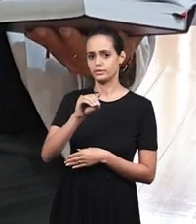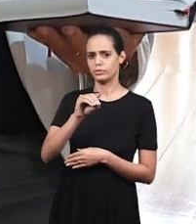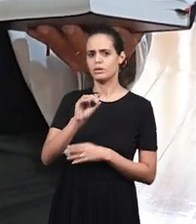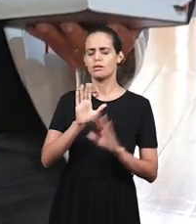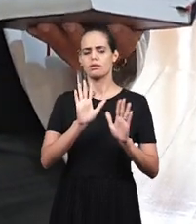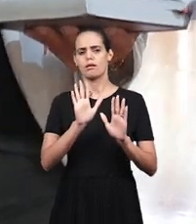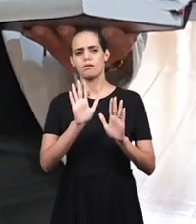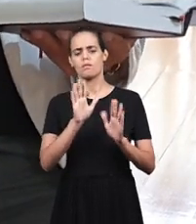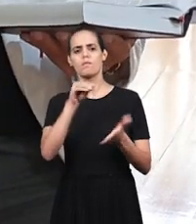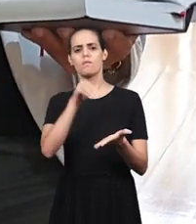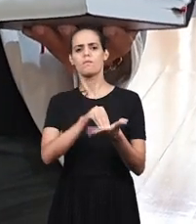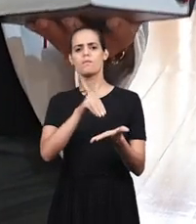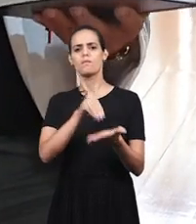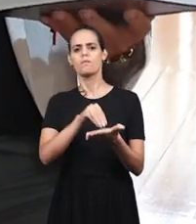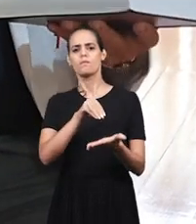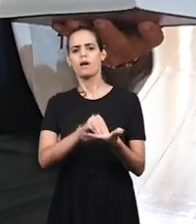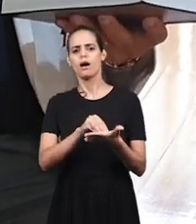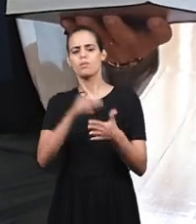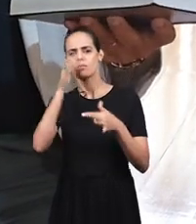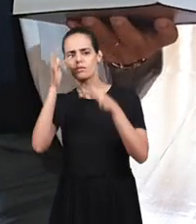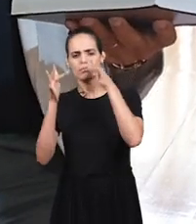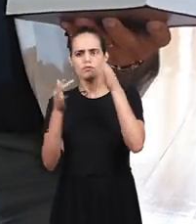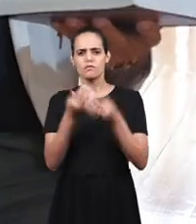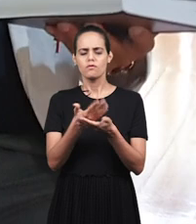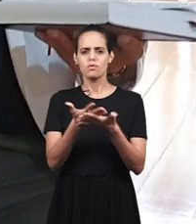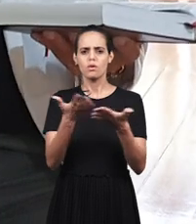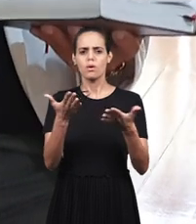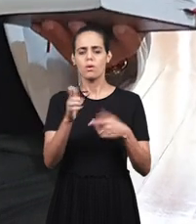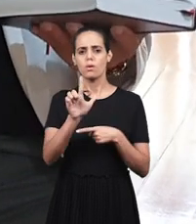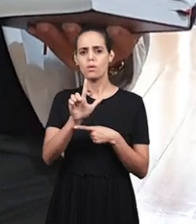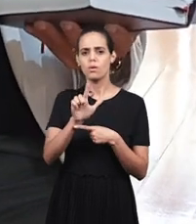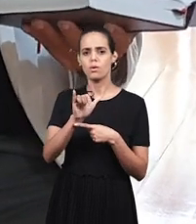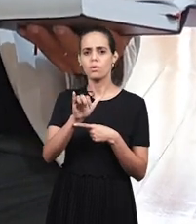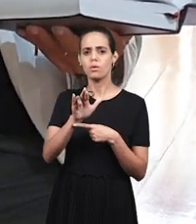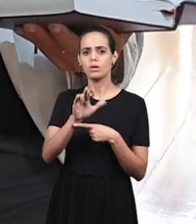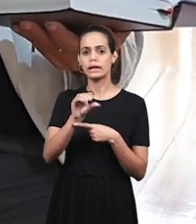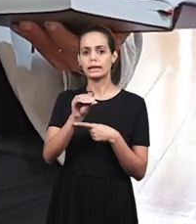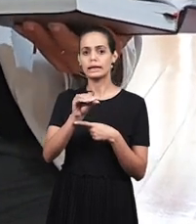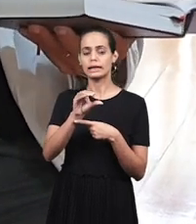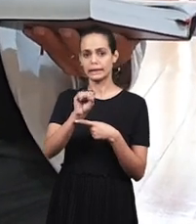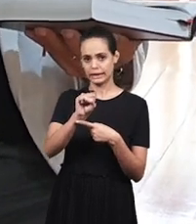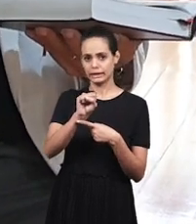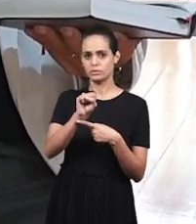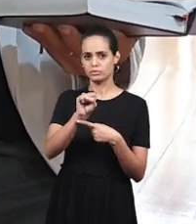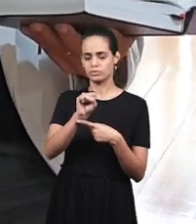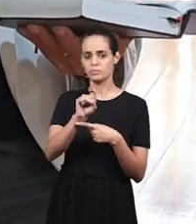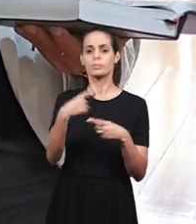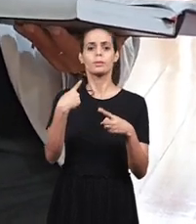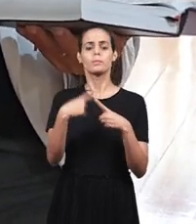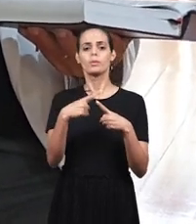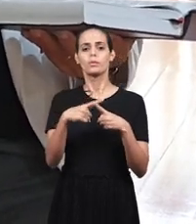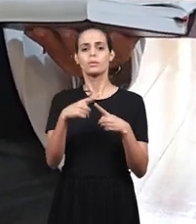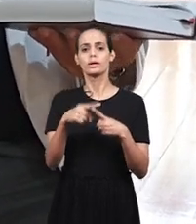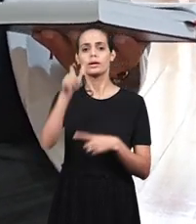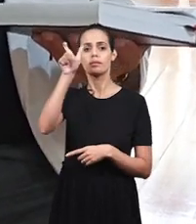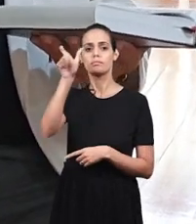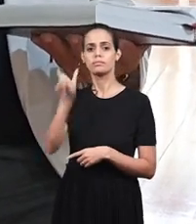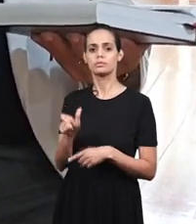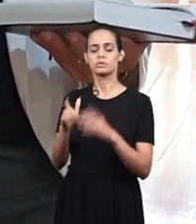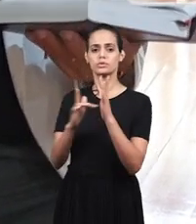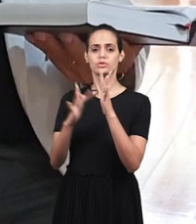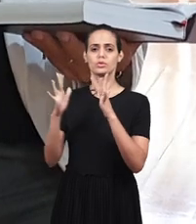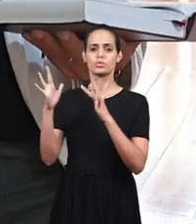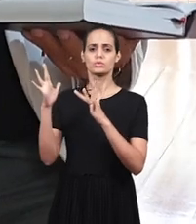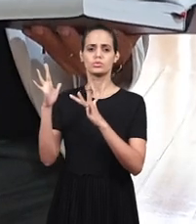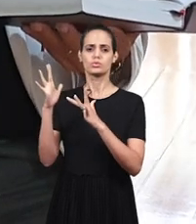использует лилию. Он говорит, не достает лилии, потому что это образ святости Иисуса,